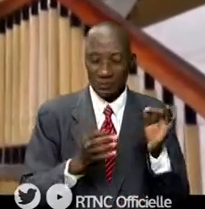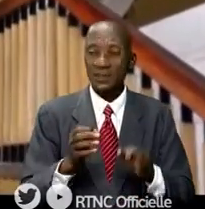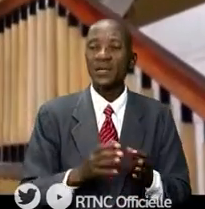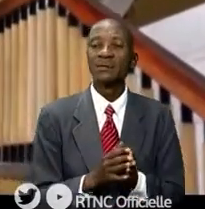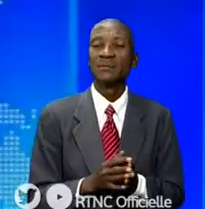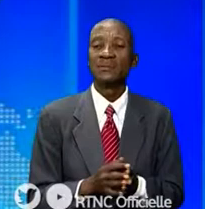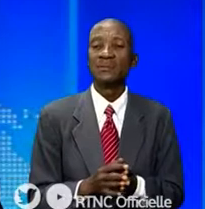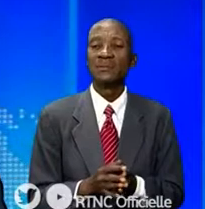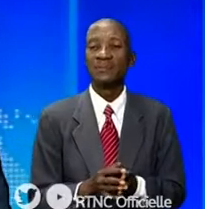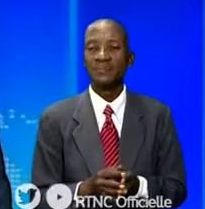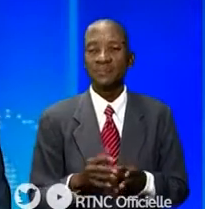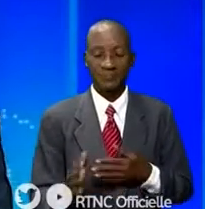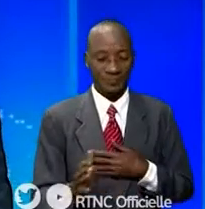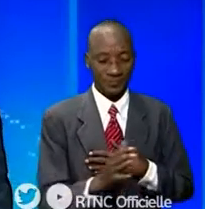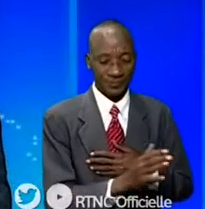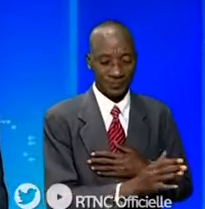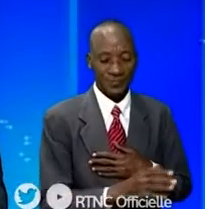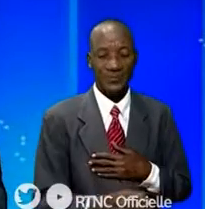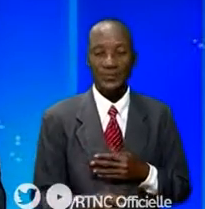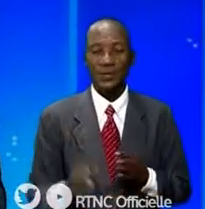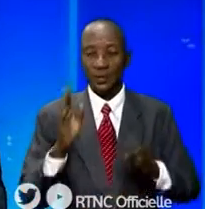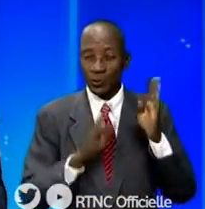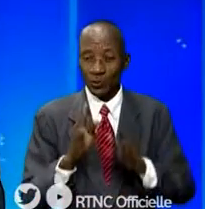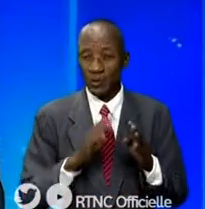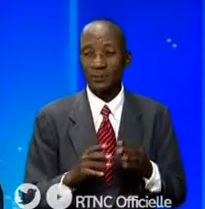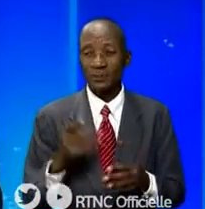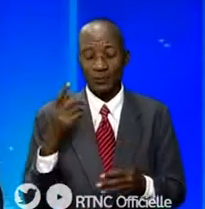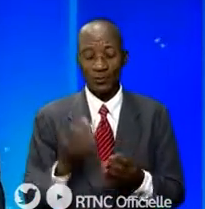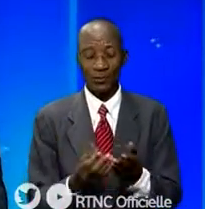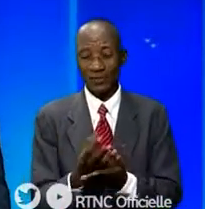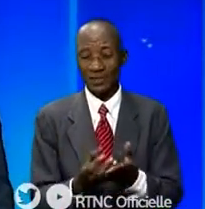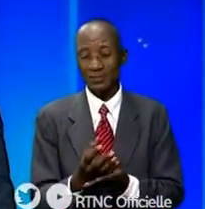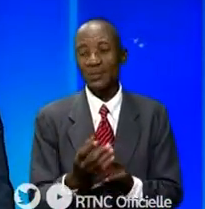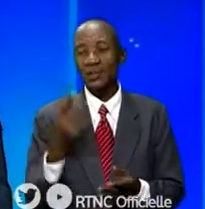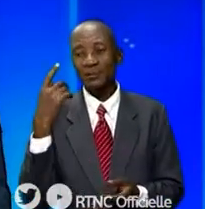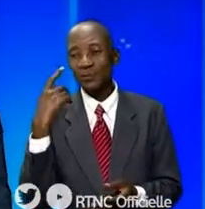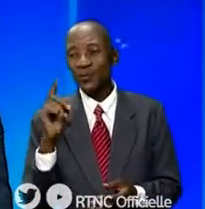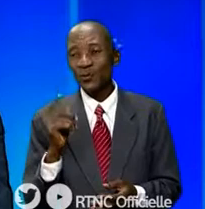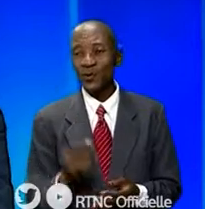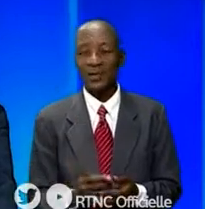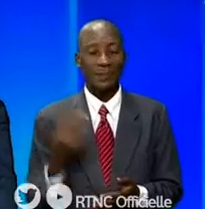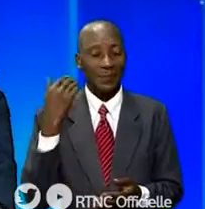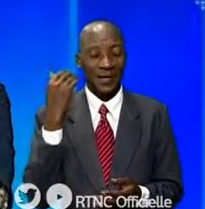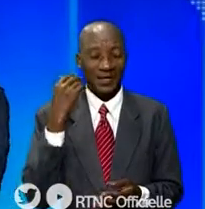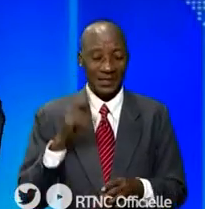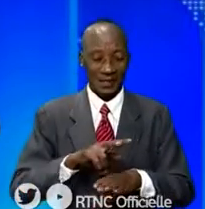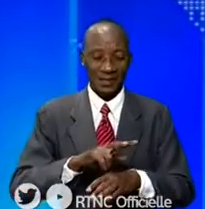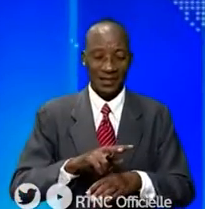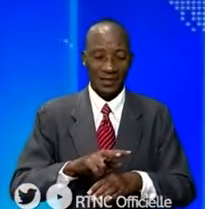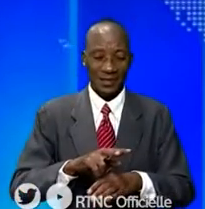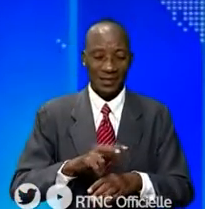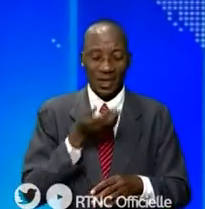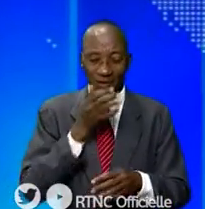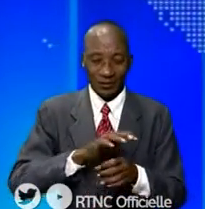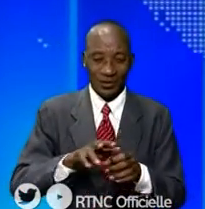représentent le peuple. Et puis cette polémique autour du financement de la COVID-19, le fonctionnement des différents organes mis en place. Une séance d'évaluation de